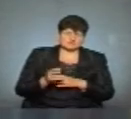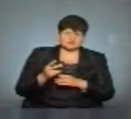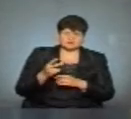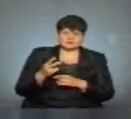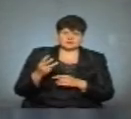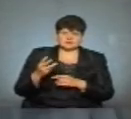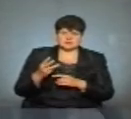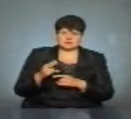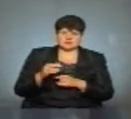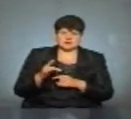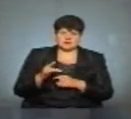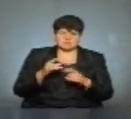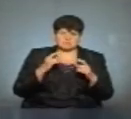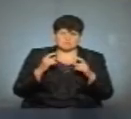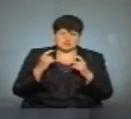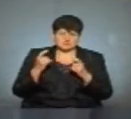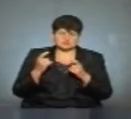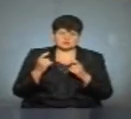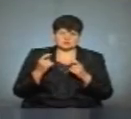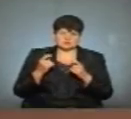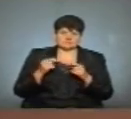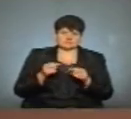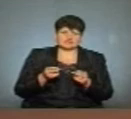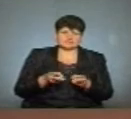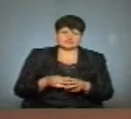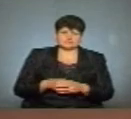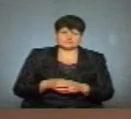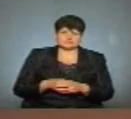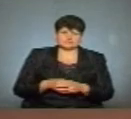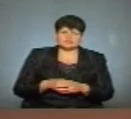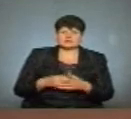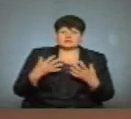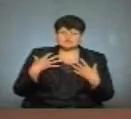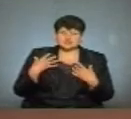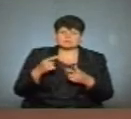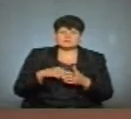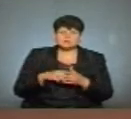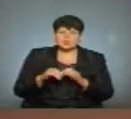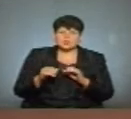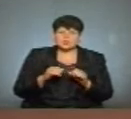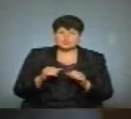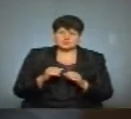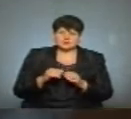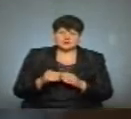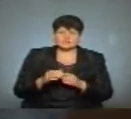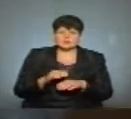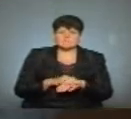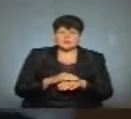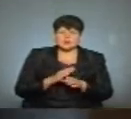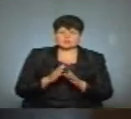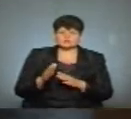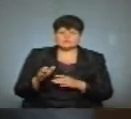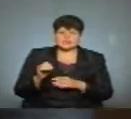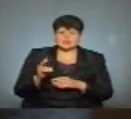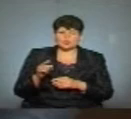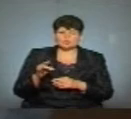пари маски. Засобів захисту таке викидається. Начальник міського управління житлово-комунального господарства, благоустрою та екології